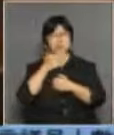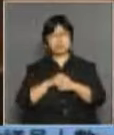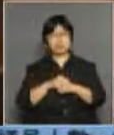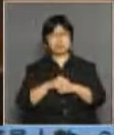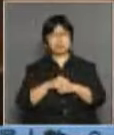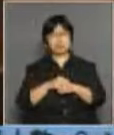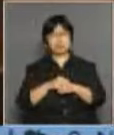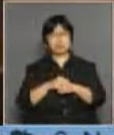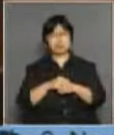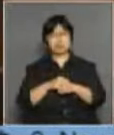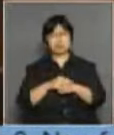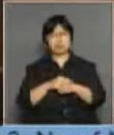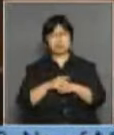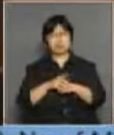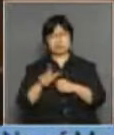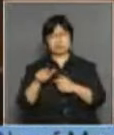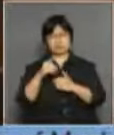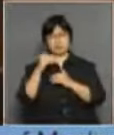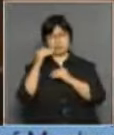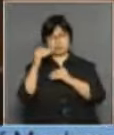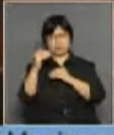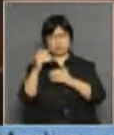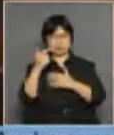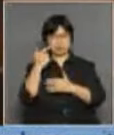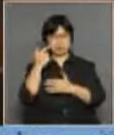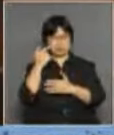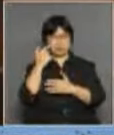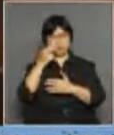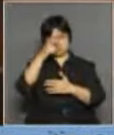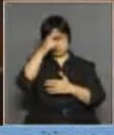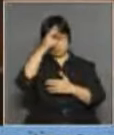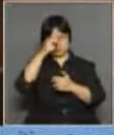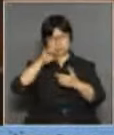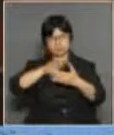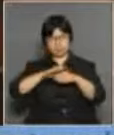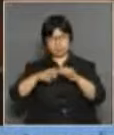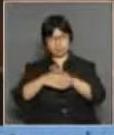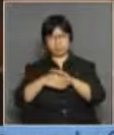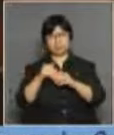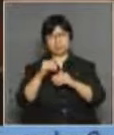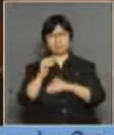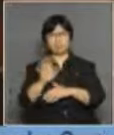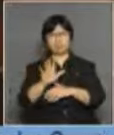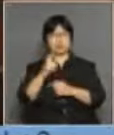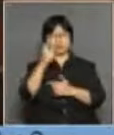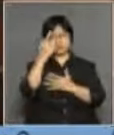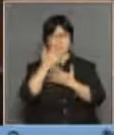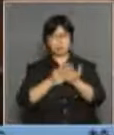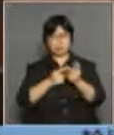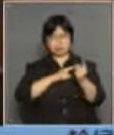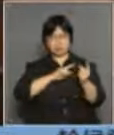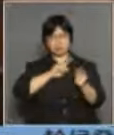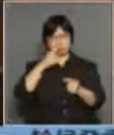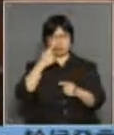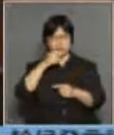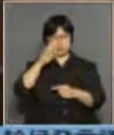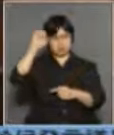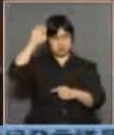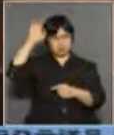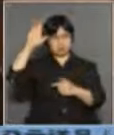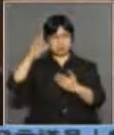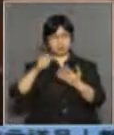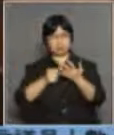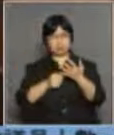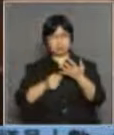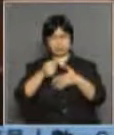不完全受到僵化制度和官僚文化所限在網上可以發揮他的創意觸發進步的可